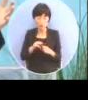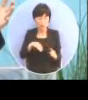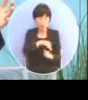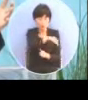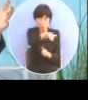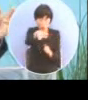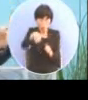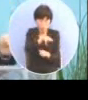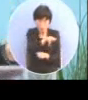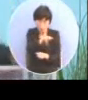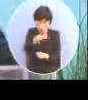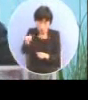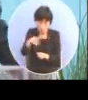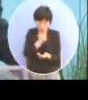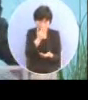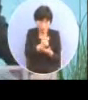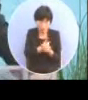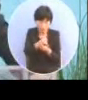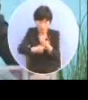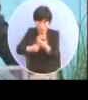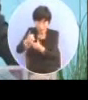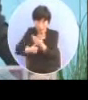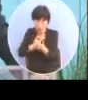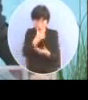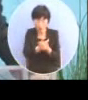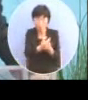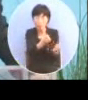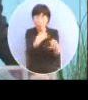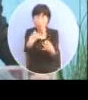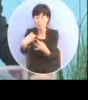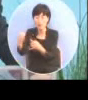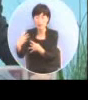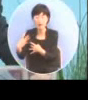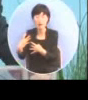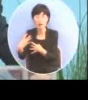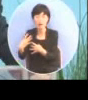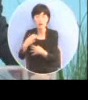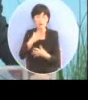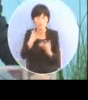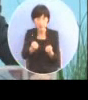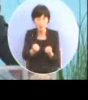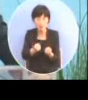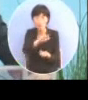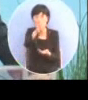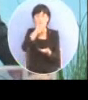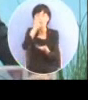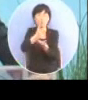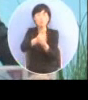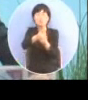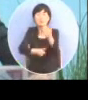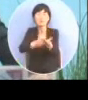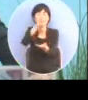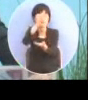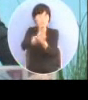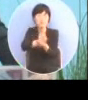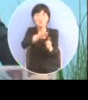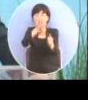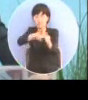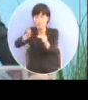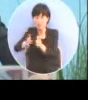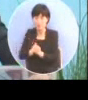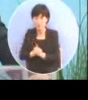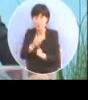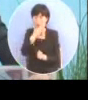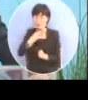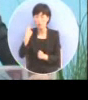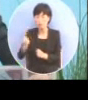Từ trước đến bây giờ chúng ta thấy rằng luôn luôn có những cái hoàn cảnh lừa dối chúng ta. Chúng ta đừng để lừa dối là được. Phúc